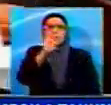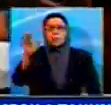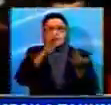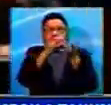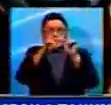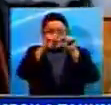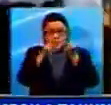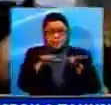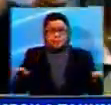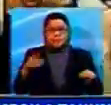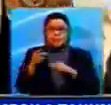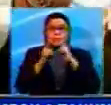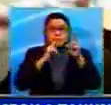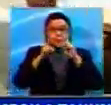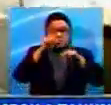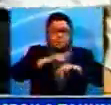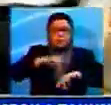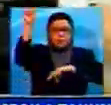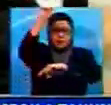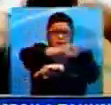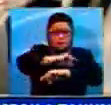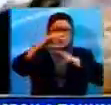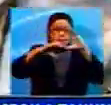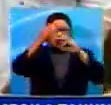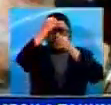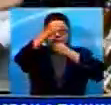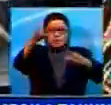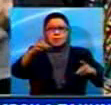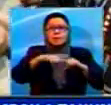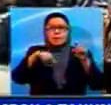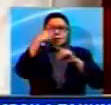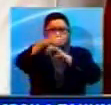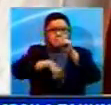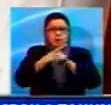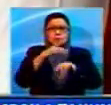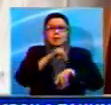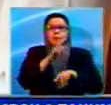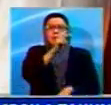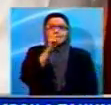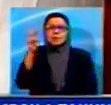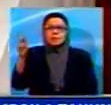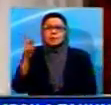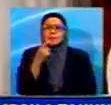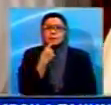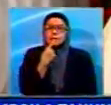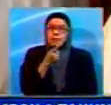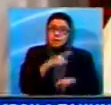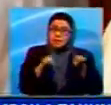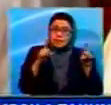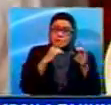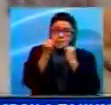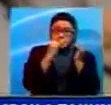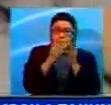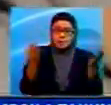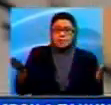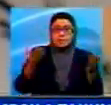telekomunikasi dan masyarakat bermaklumat sedunia 2014 di lintasan di Soka Kota Kinabalu dalam sidang media kemudiannya Datuk Seri